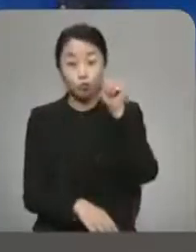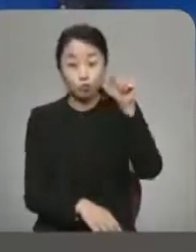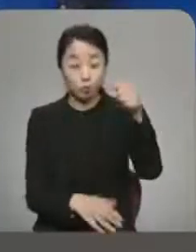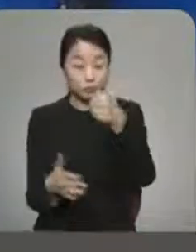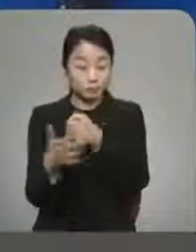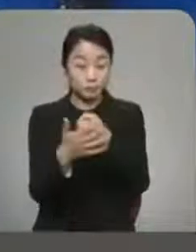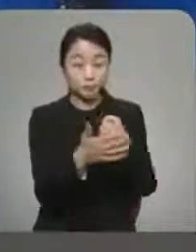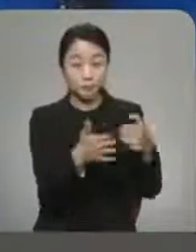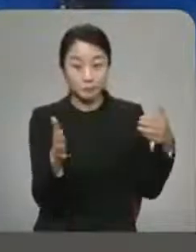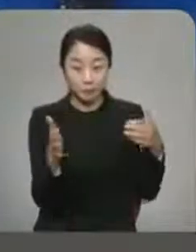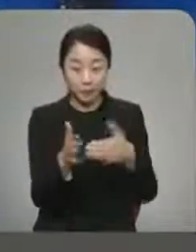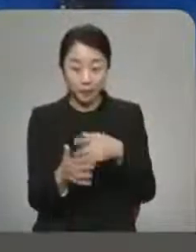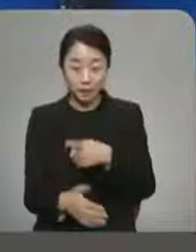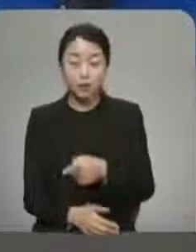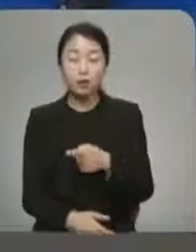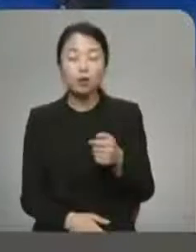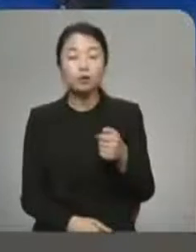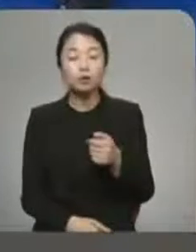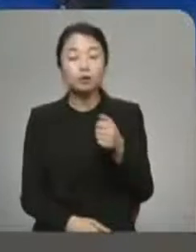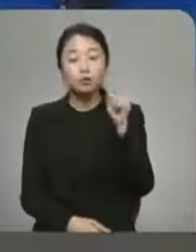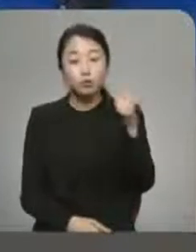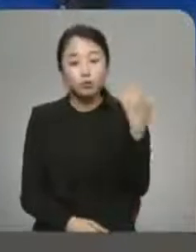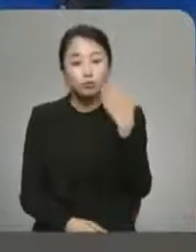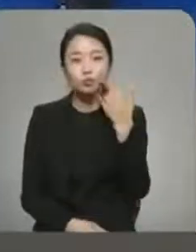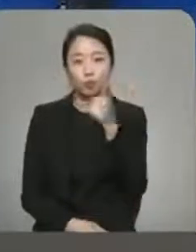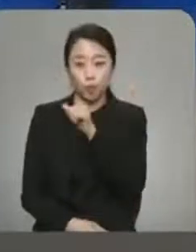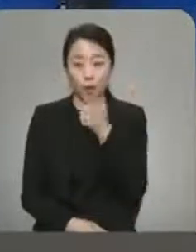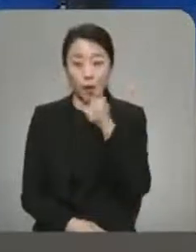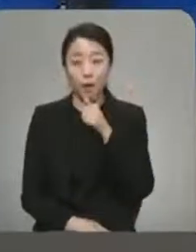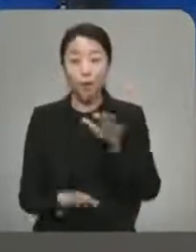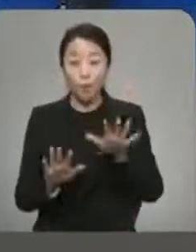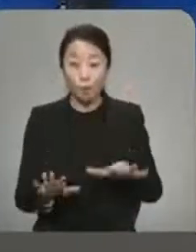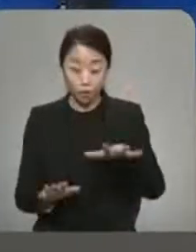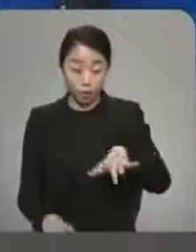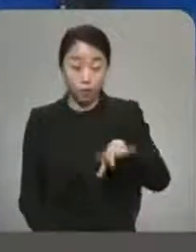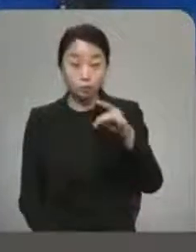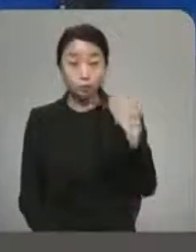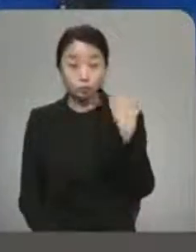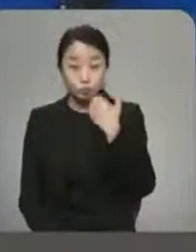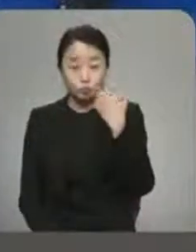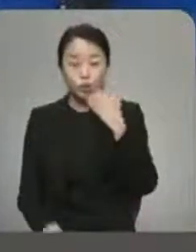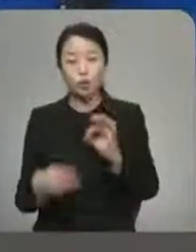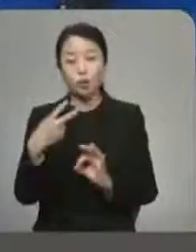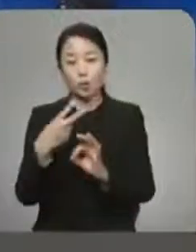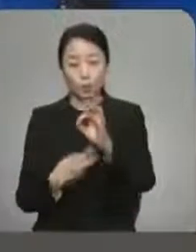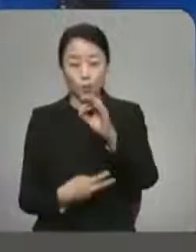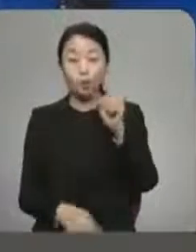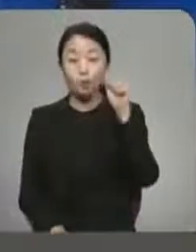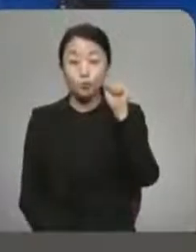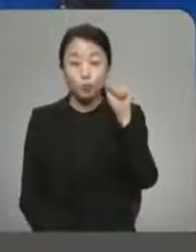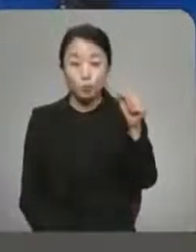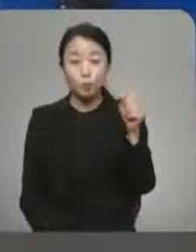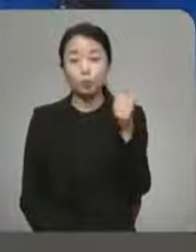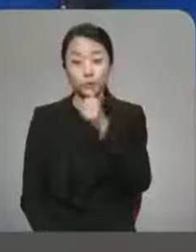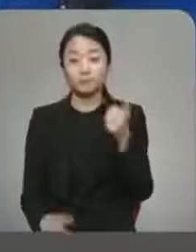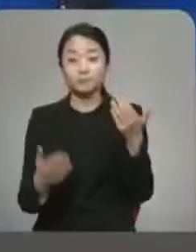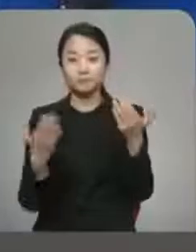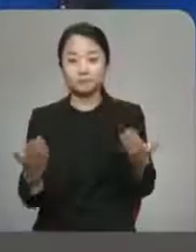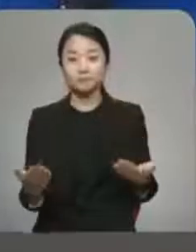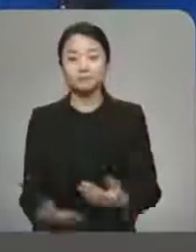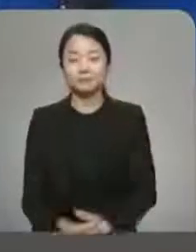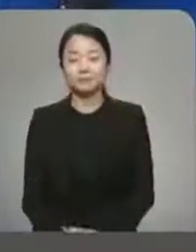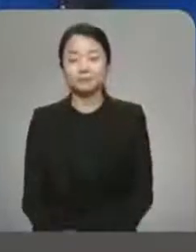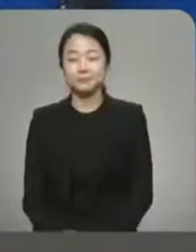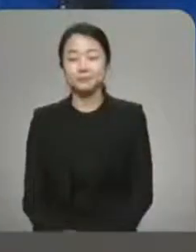kbs 나니 될 후보를 소개하는 시간을 마련했는데요 오늘은 첫 순서로 동해 시장 선거구로 알아봅니다 정창원